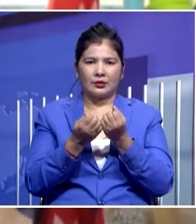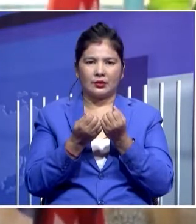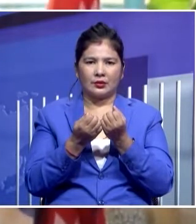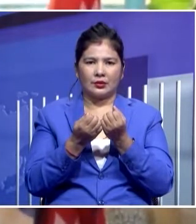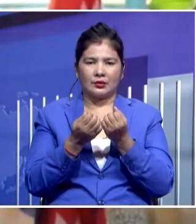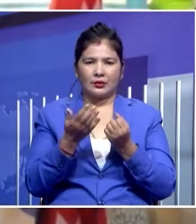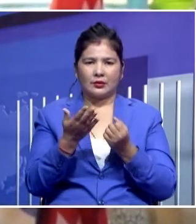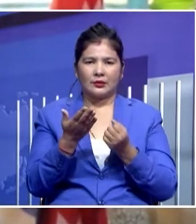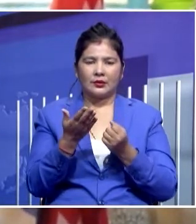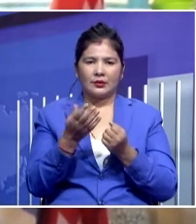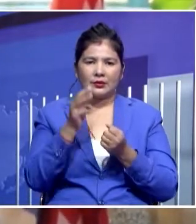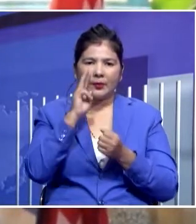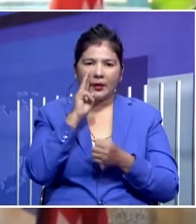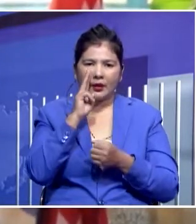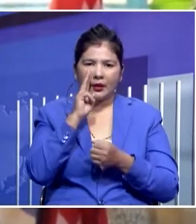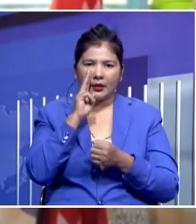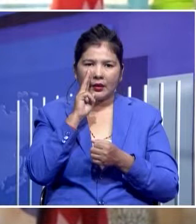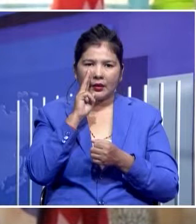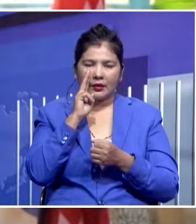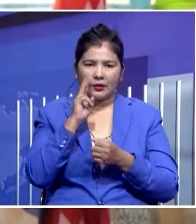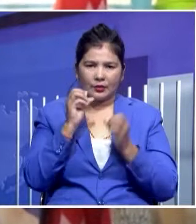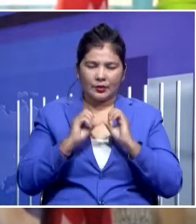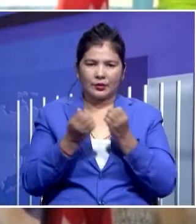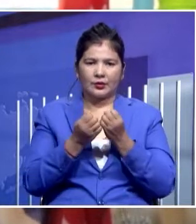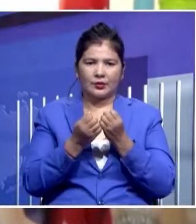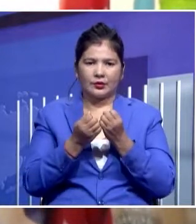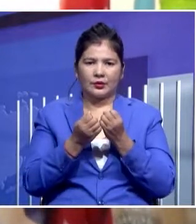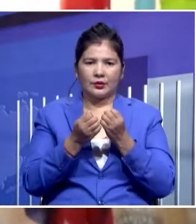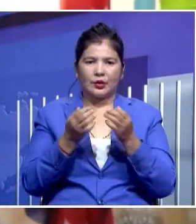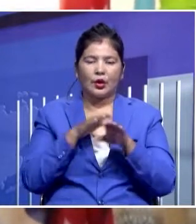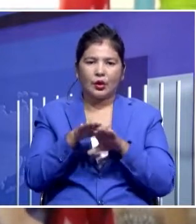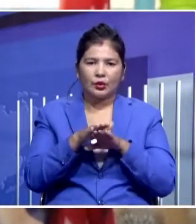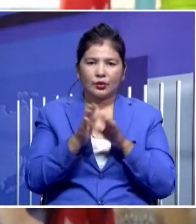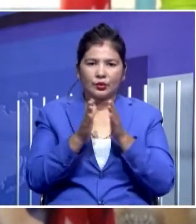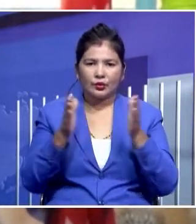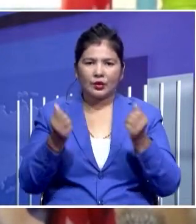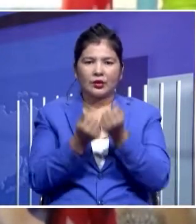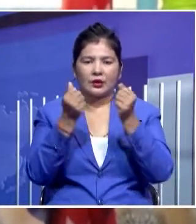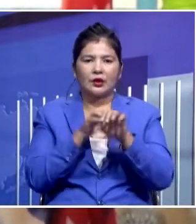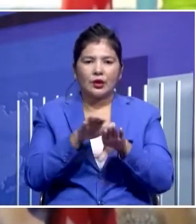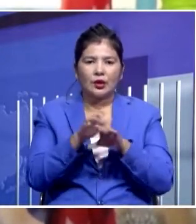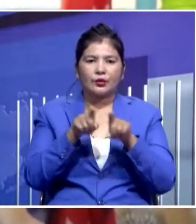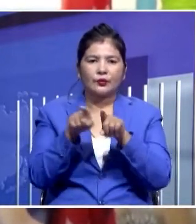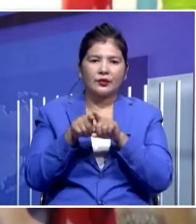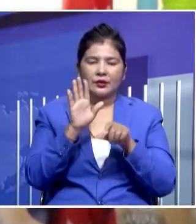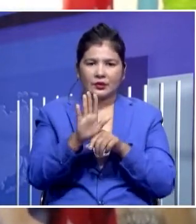आफ्नै सर्कलहरूमा दिनेर त्यसरी प्रयोग गर्ने गरेको देखिन्छ। यद्यपि केही ठुला घटनाहरू पनि छन्,